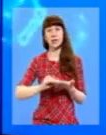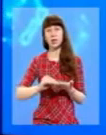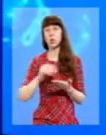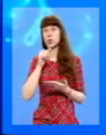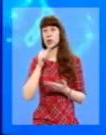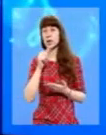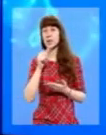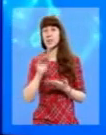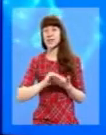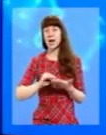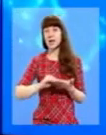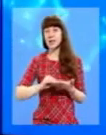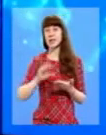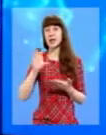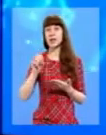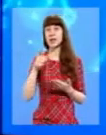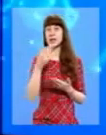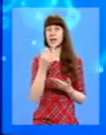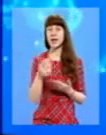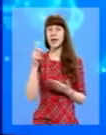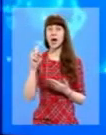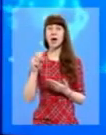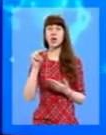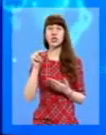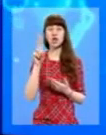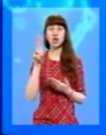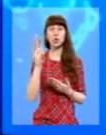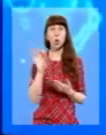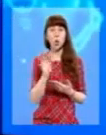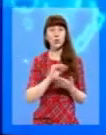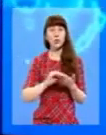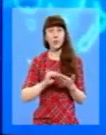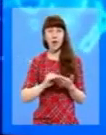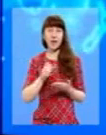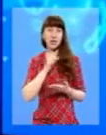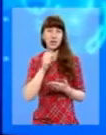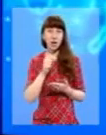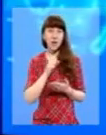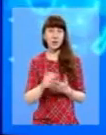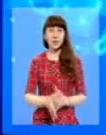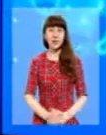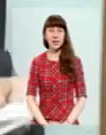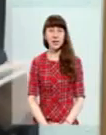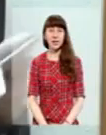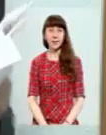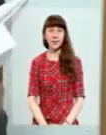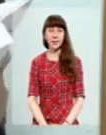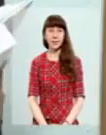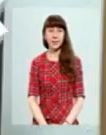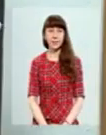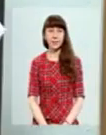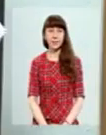кітабы жарық көрді. Жинақта негізінен тілшінің саяси тақырыптағы сұхбаттары топтастырылған. Вот